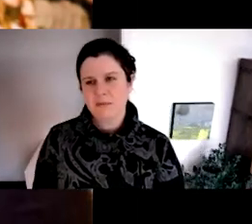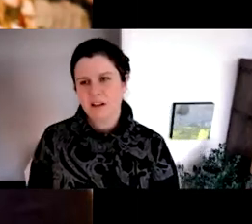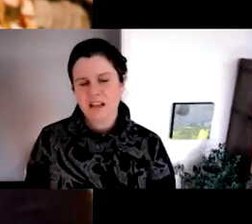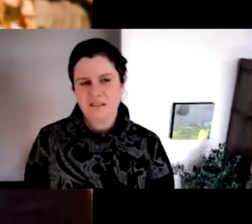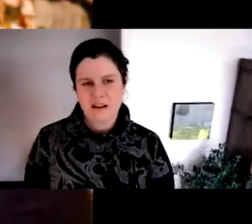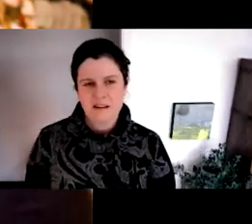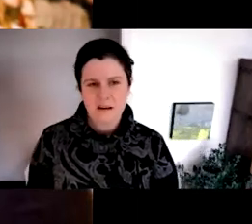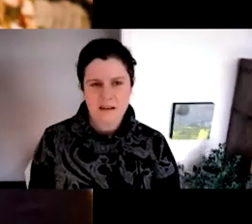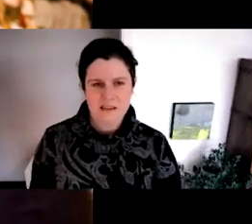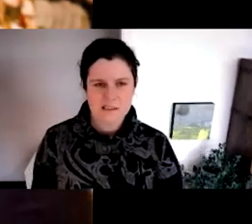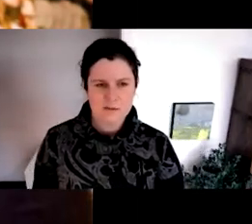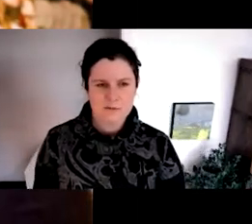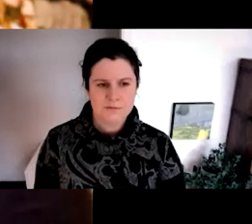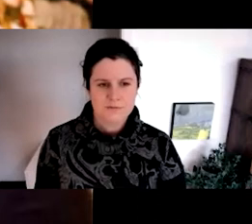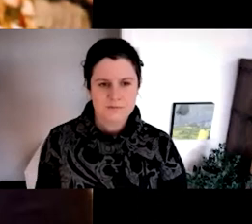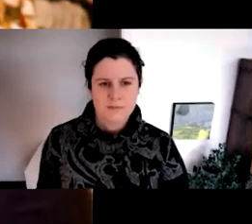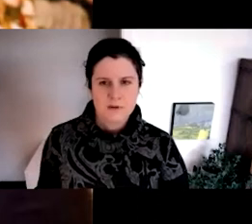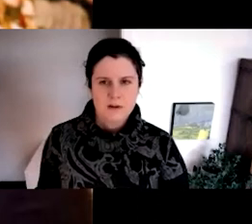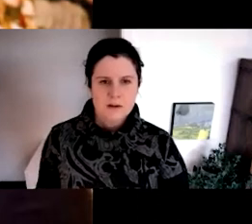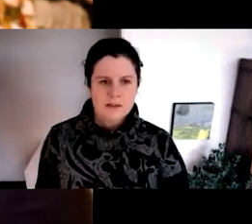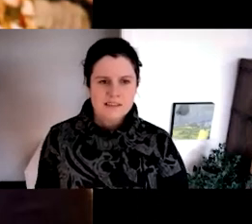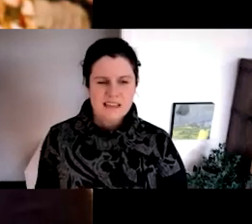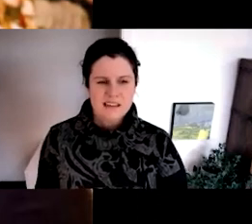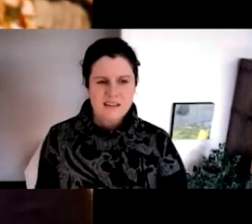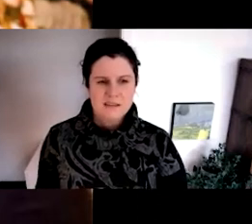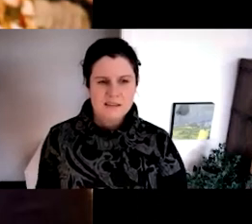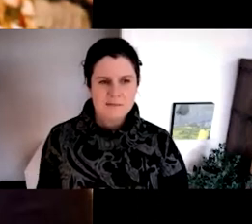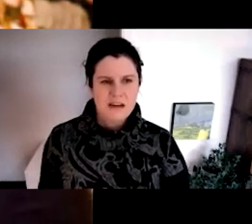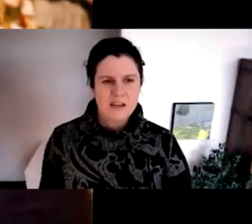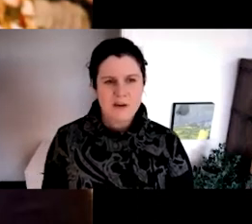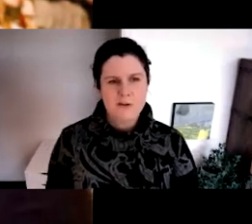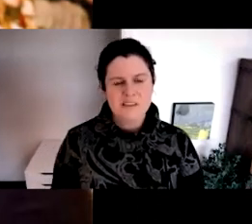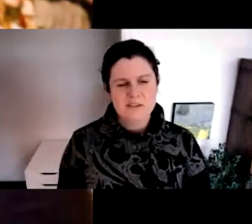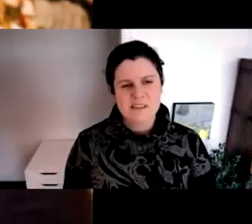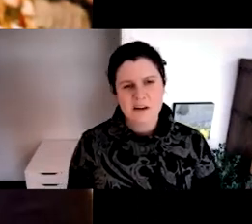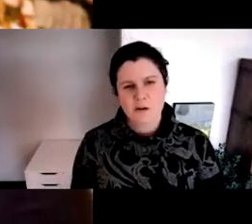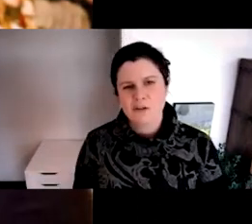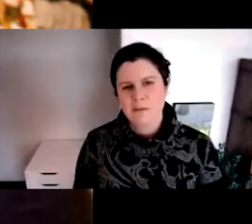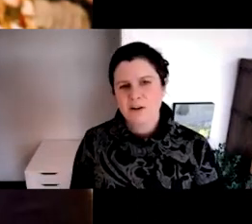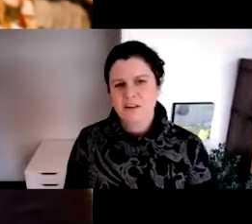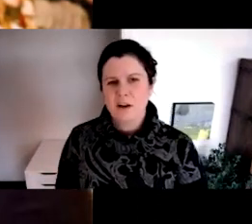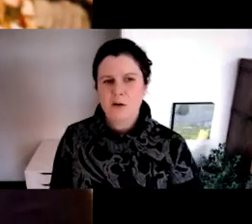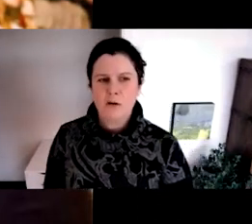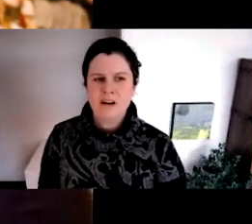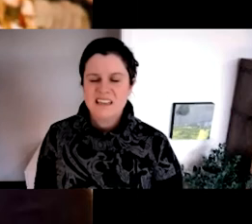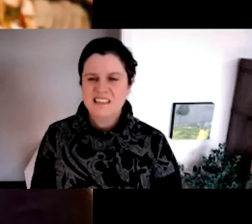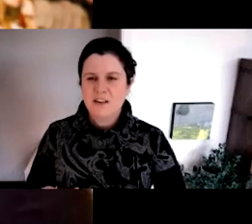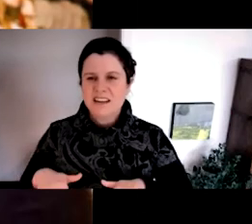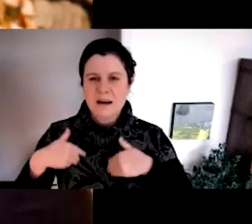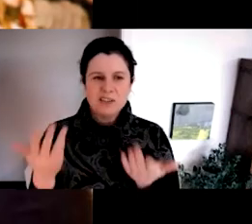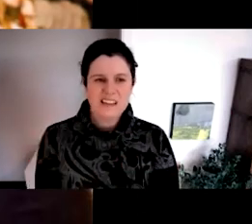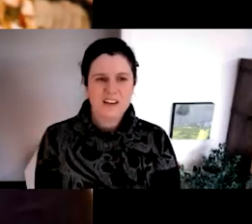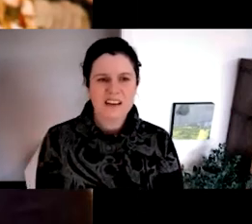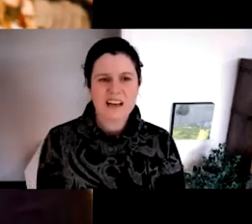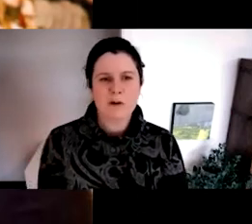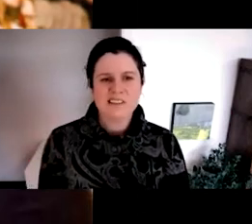qui peuvent remettre leur travail en LSQ cette année malheureusement deux étudiantes ont dû abandonner le cours et ce n